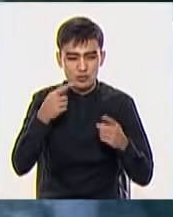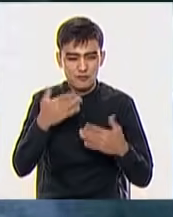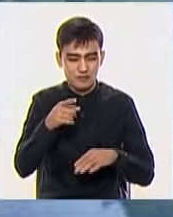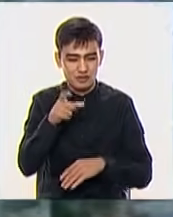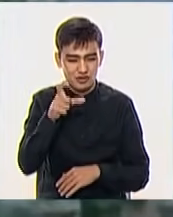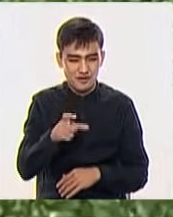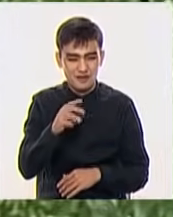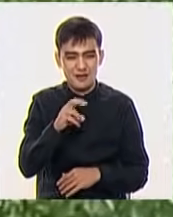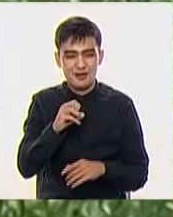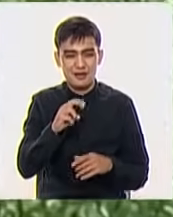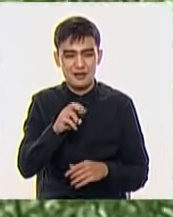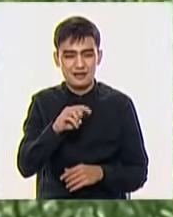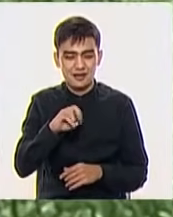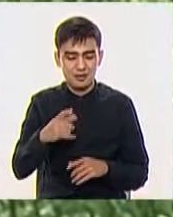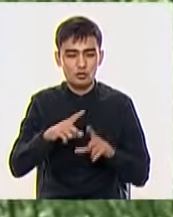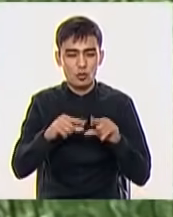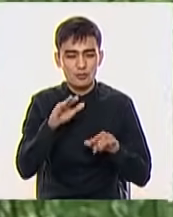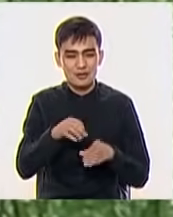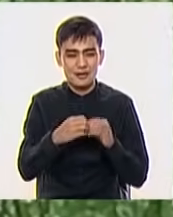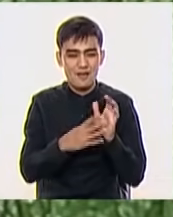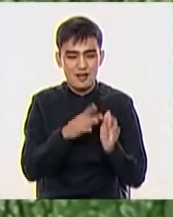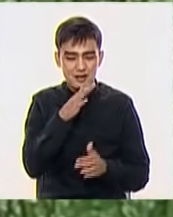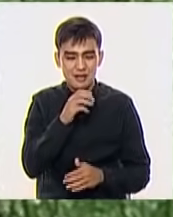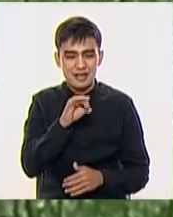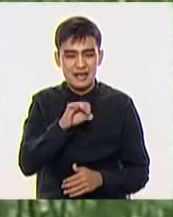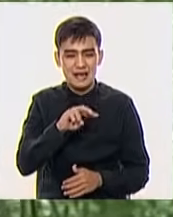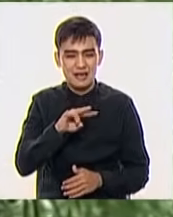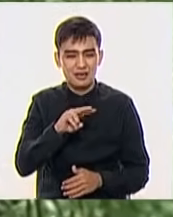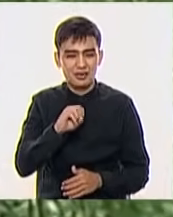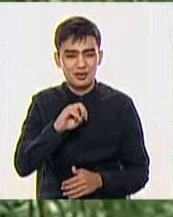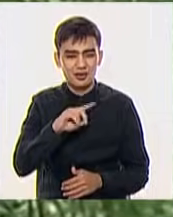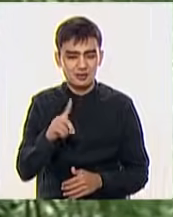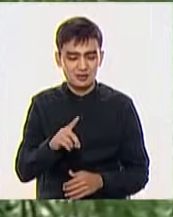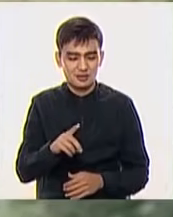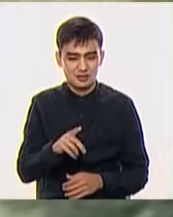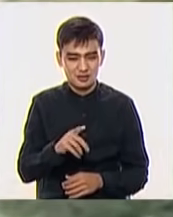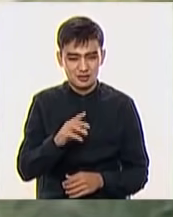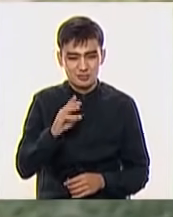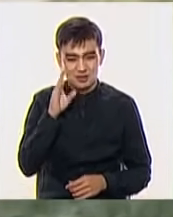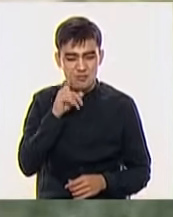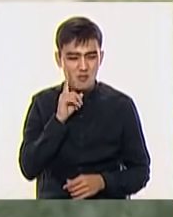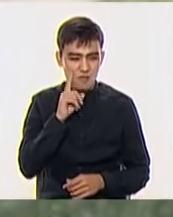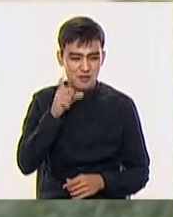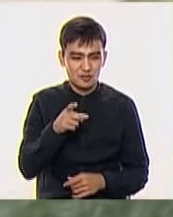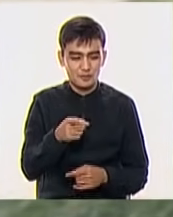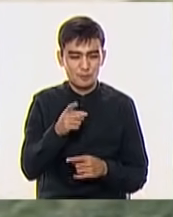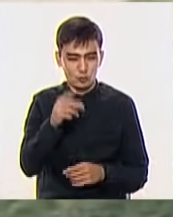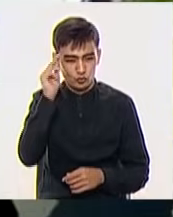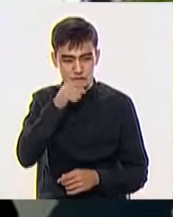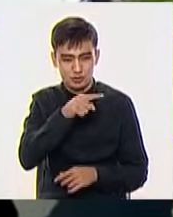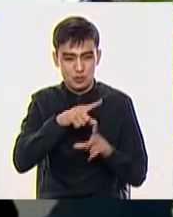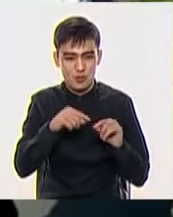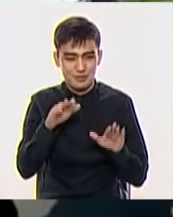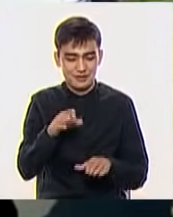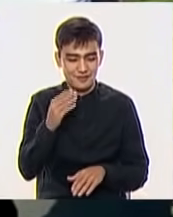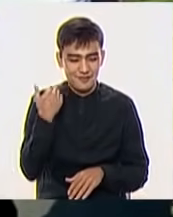стрельбу. В казанской школе им оказался 19-летний Ильназ Галявиев. По некоторым данным, молодой человек ранее учился в этом